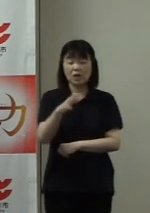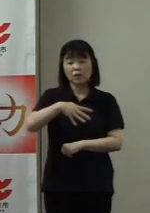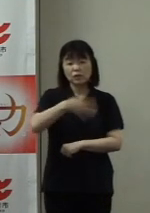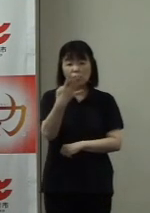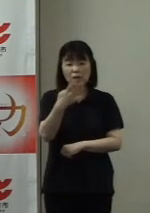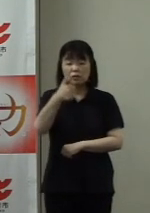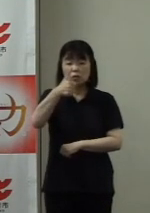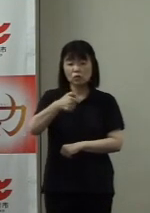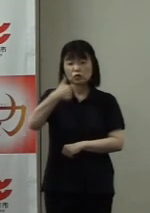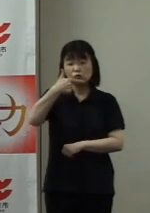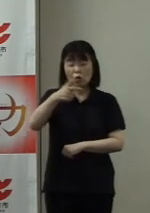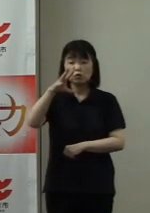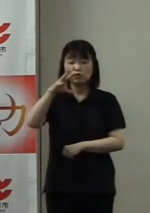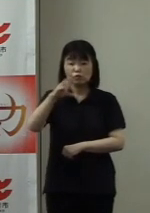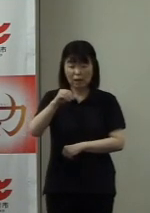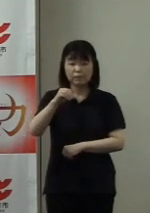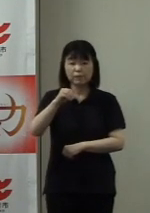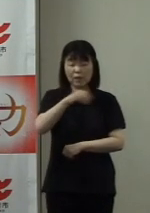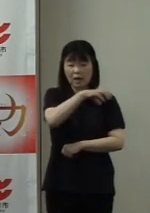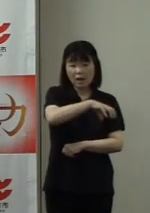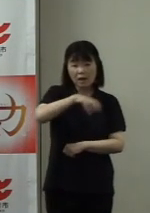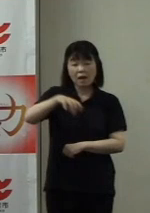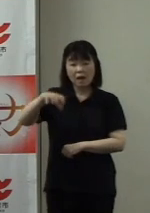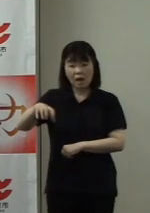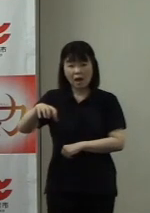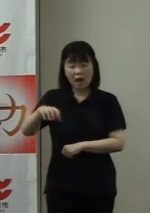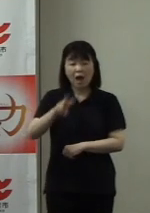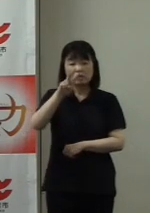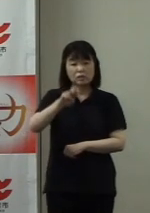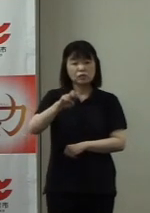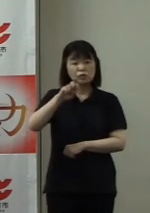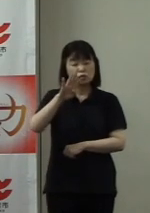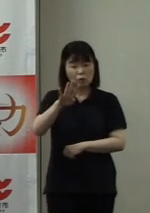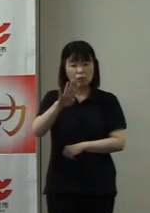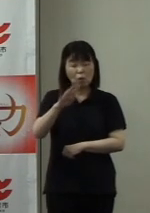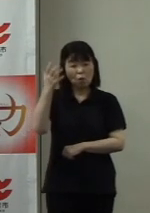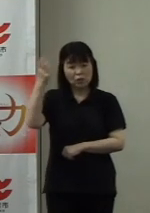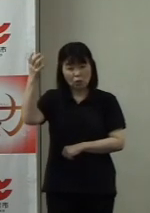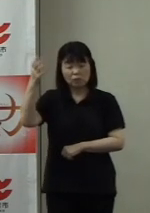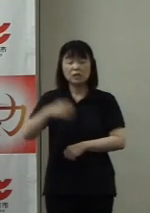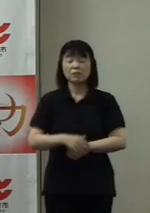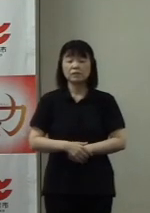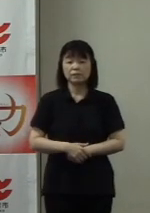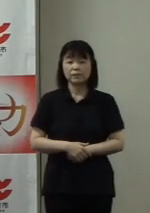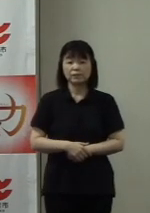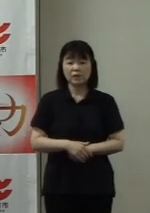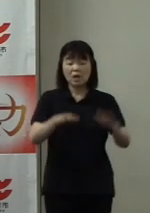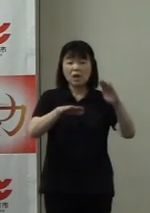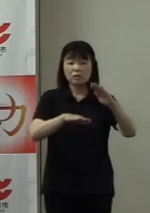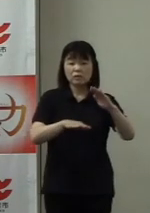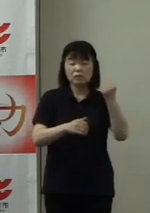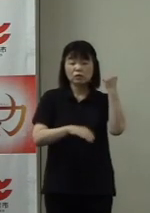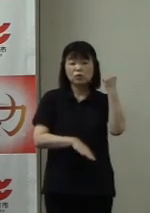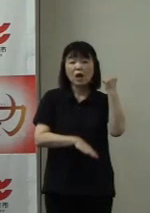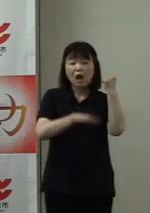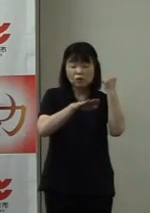456万円、対象の見込み指数が24件となっております。次に床上また床下浸